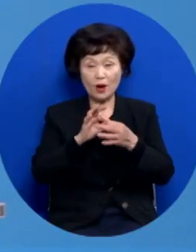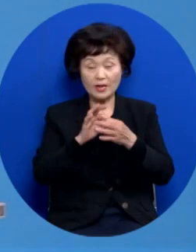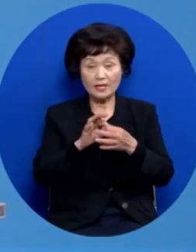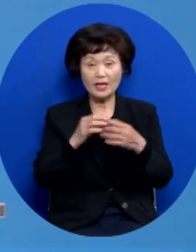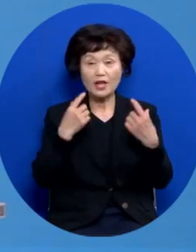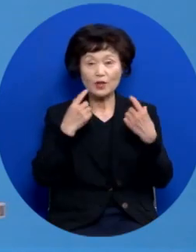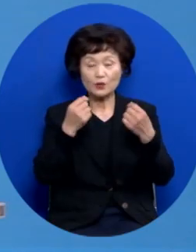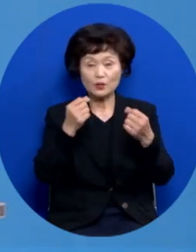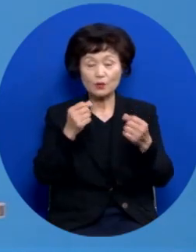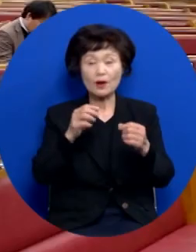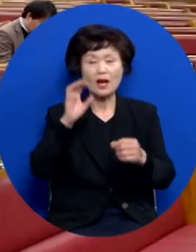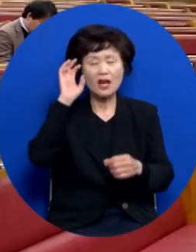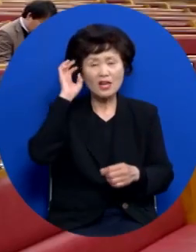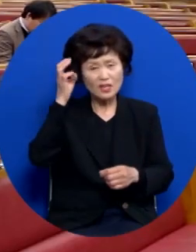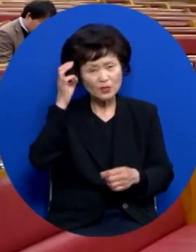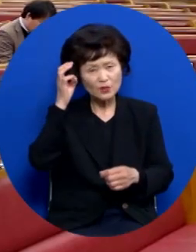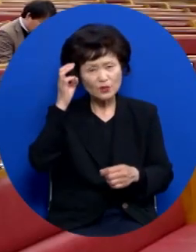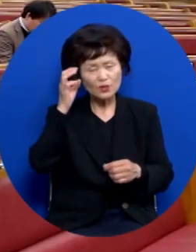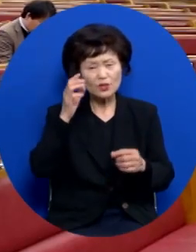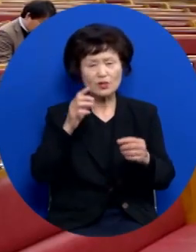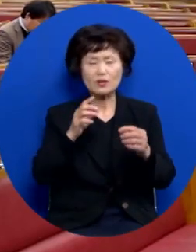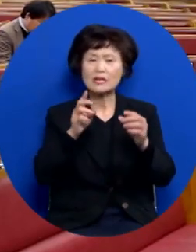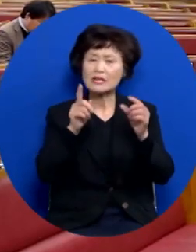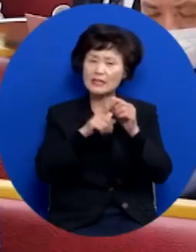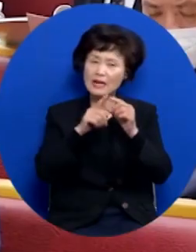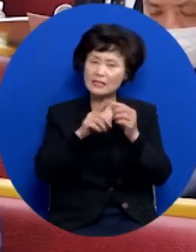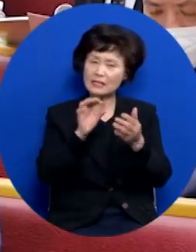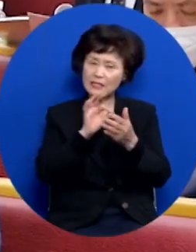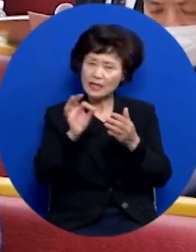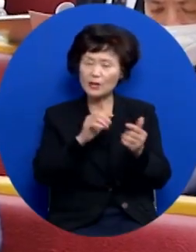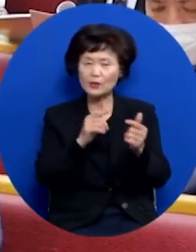관계 유지와 사순절 용어 사용 금지 등의 신학부 결정 사항을 전달했습니다.